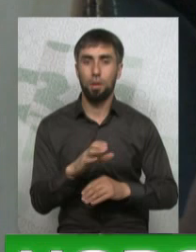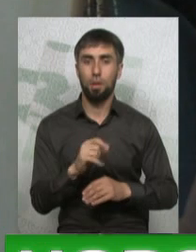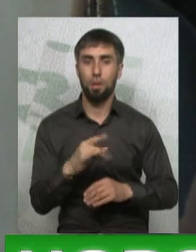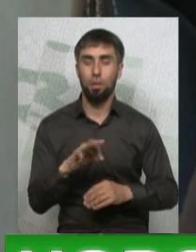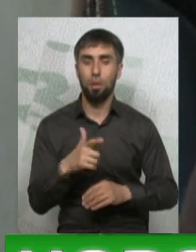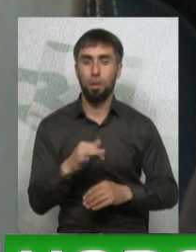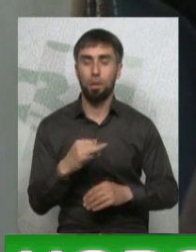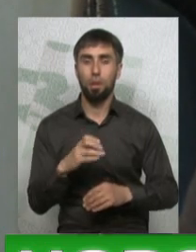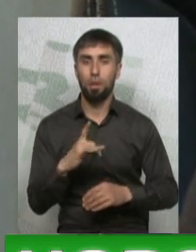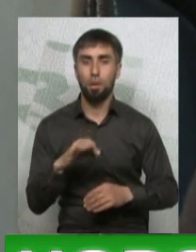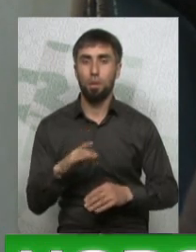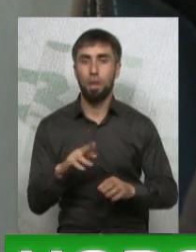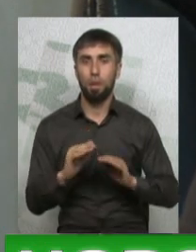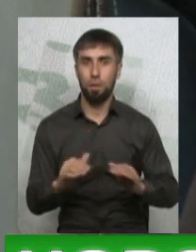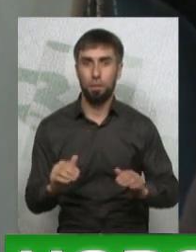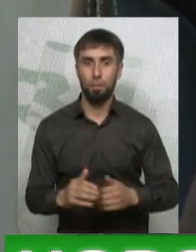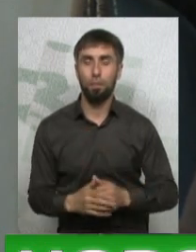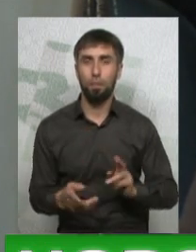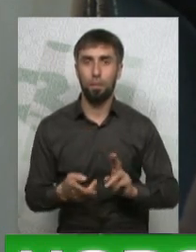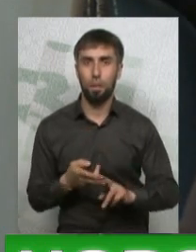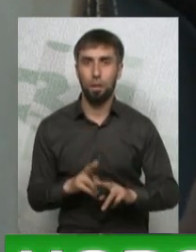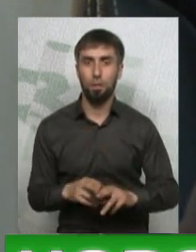санитарно-гигиенических средств. Это